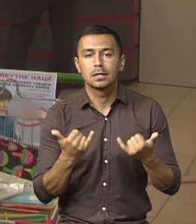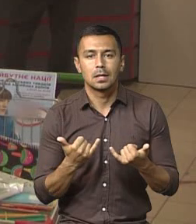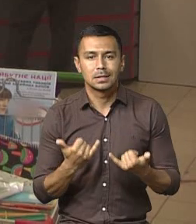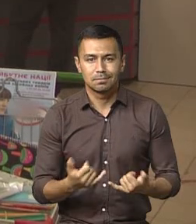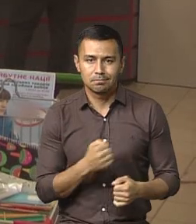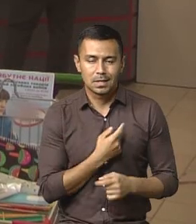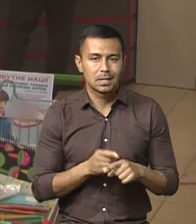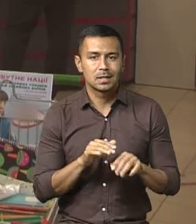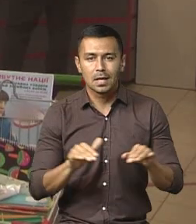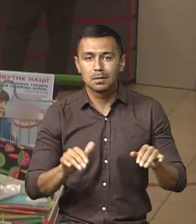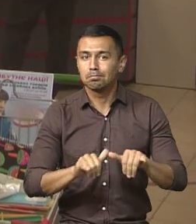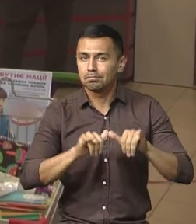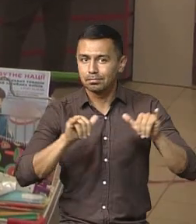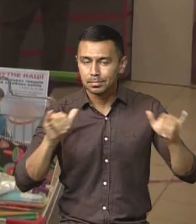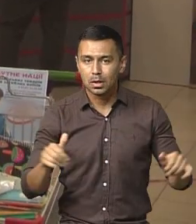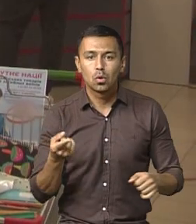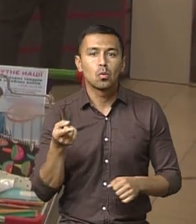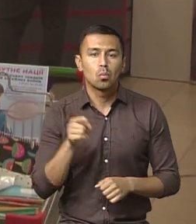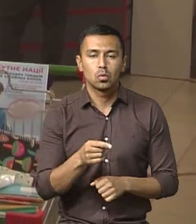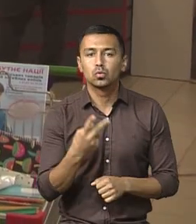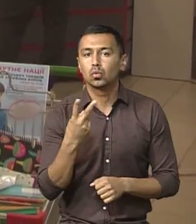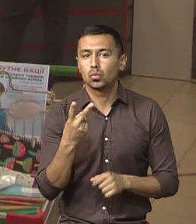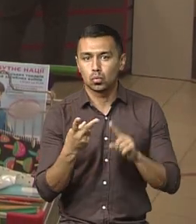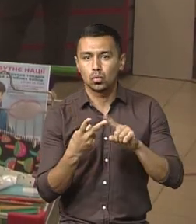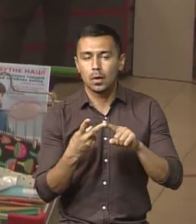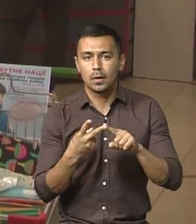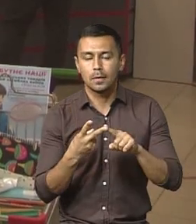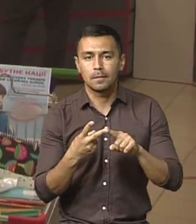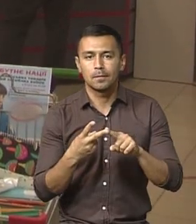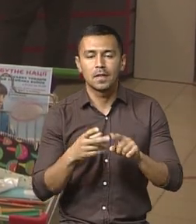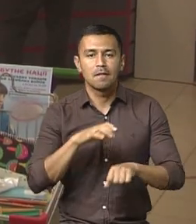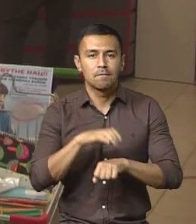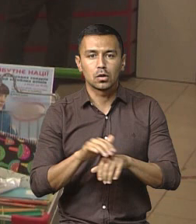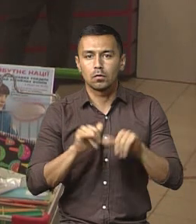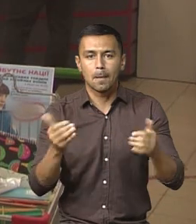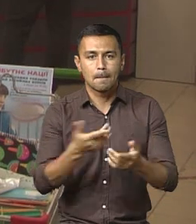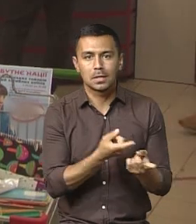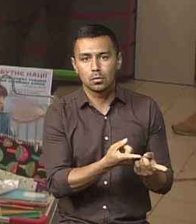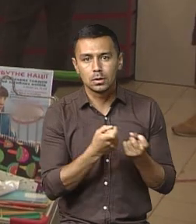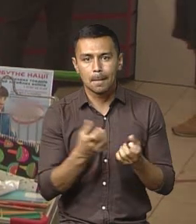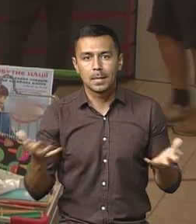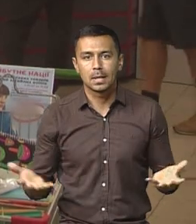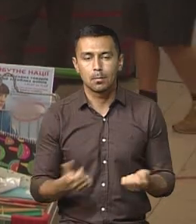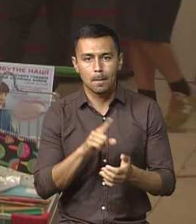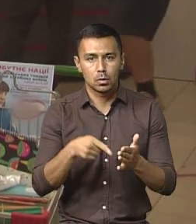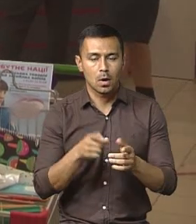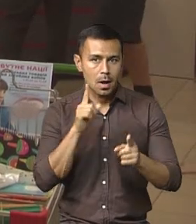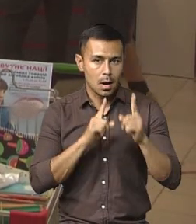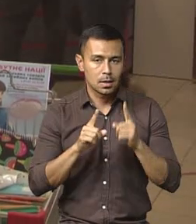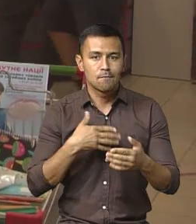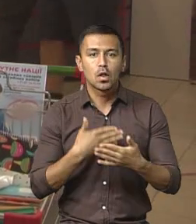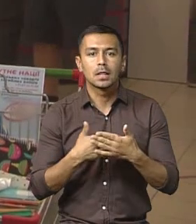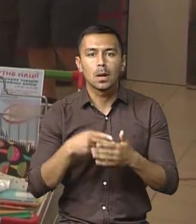дітей щодня все збільшується і збільшується. Тому другий вектор розвитку ми залучилися підтримкою мерії, волонтерів